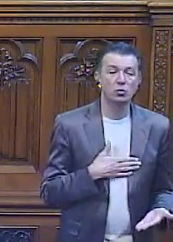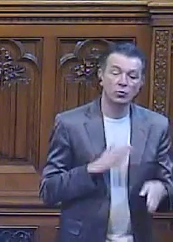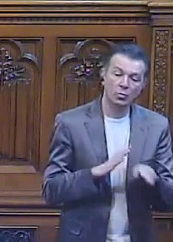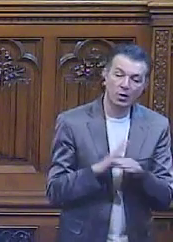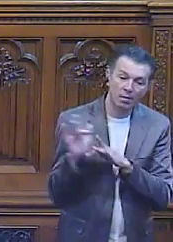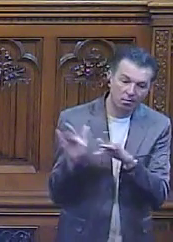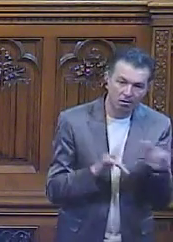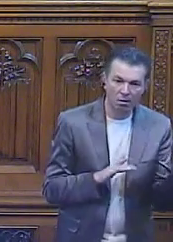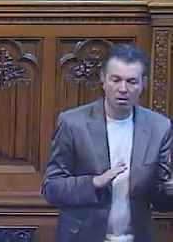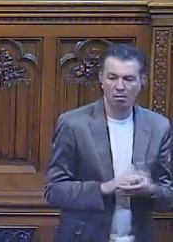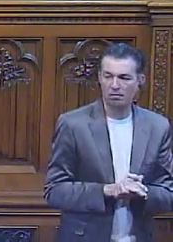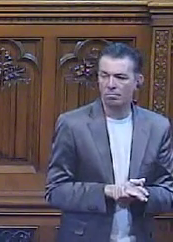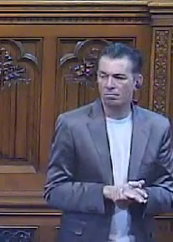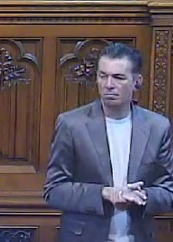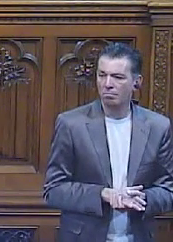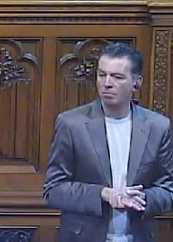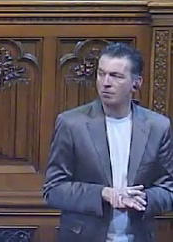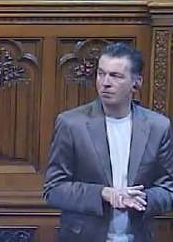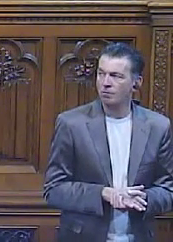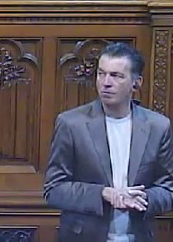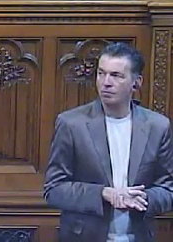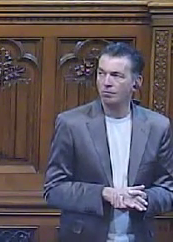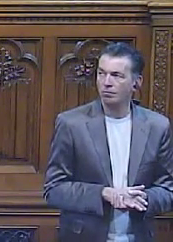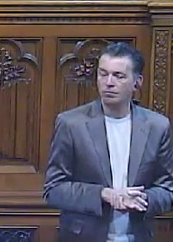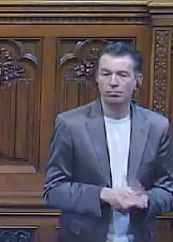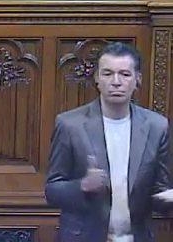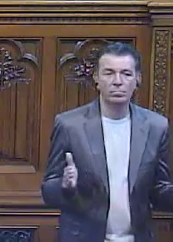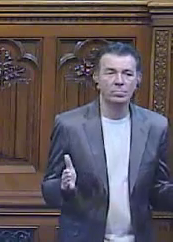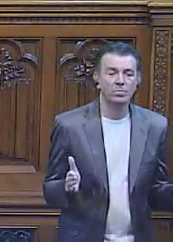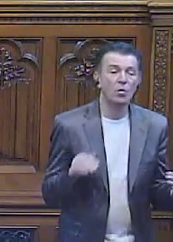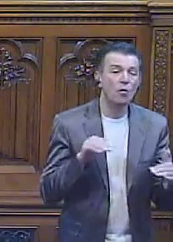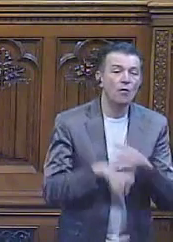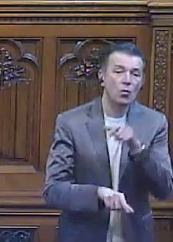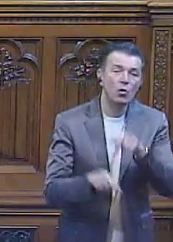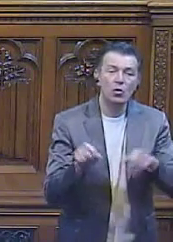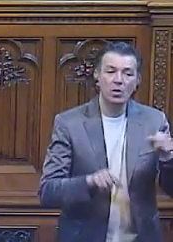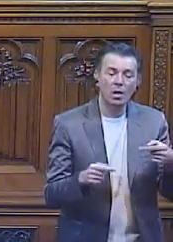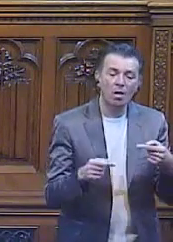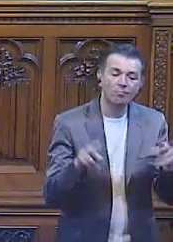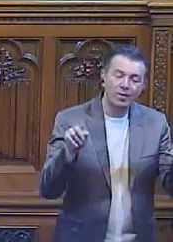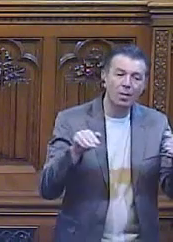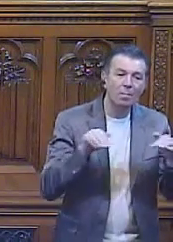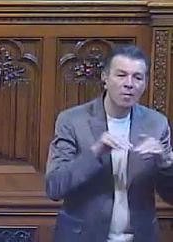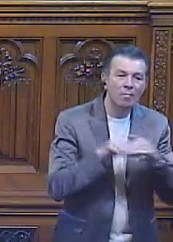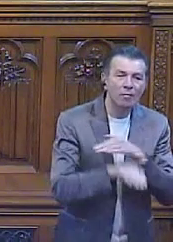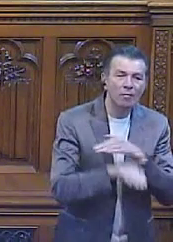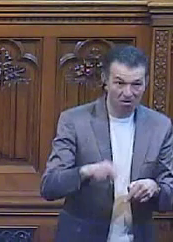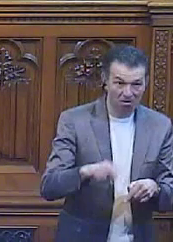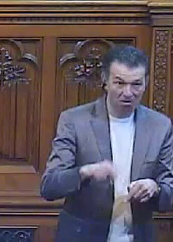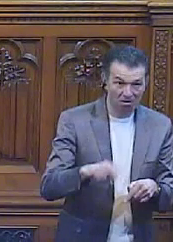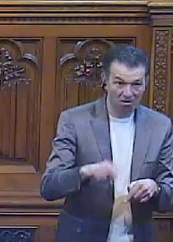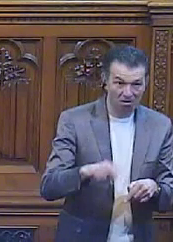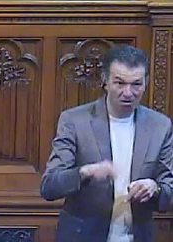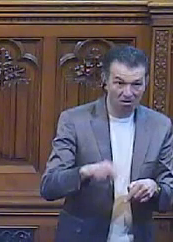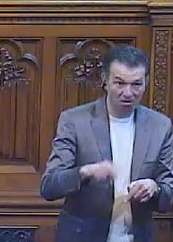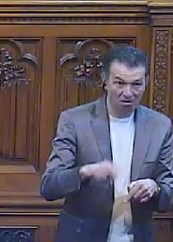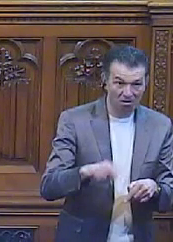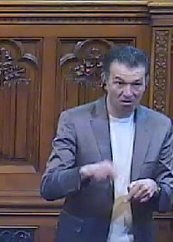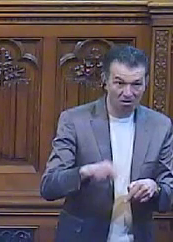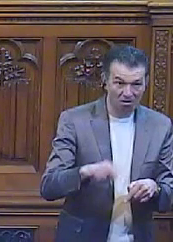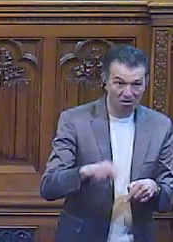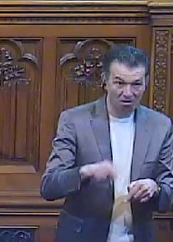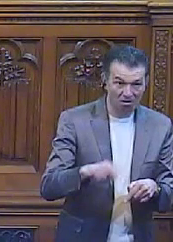Gesetze darstellen. Und wenn hier von den Schutzsuchenden, von den Flüchtlingen gesprochen wird, meine Damen und Herren, es kommt ja